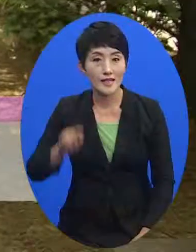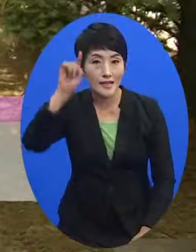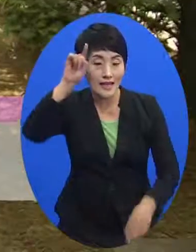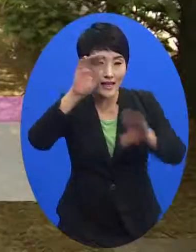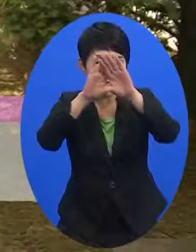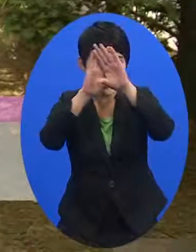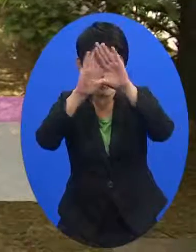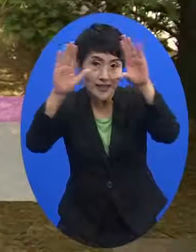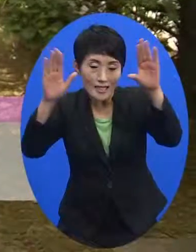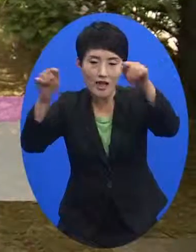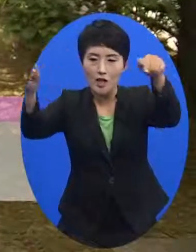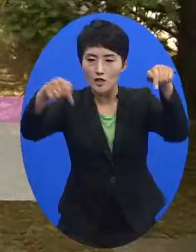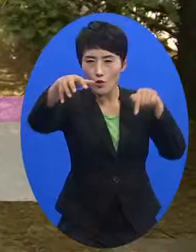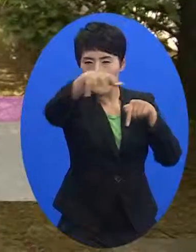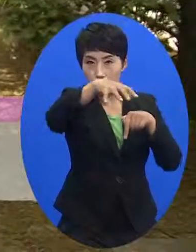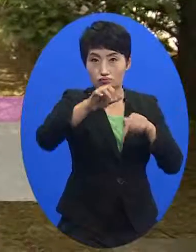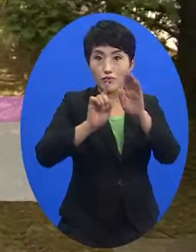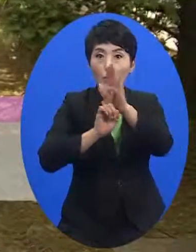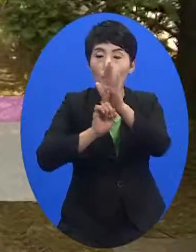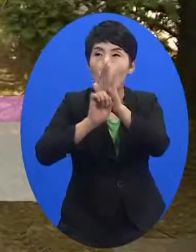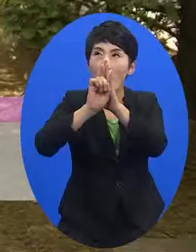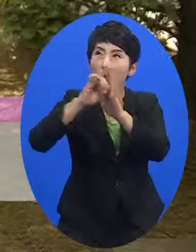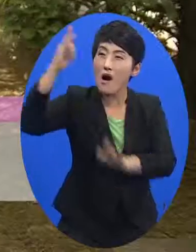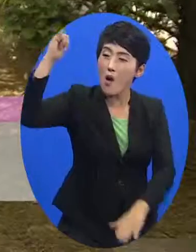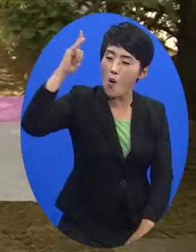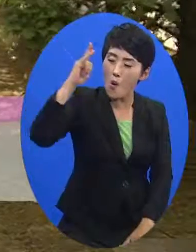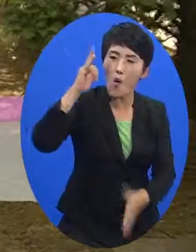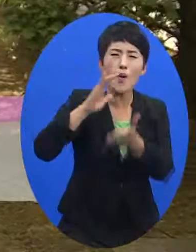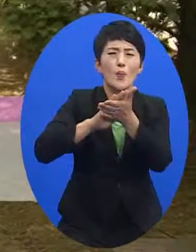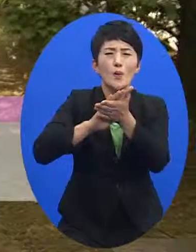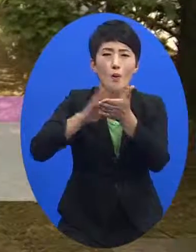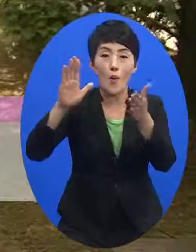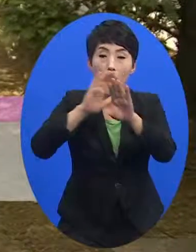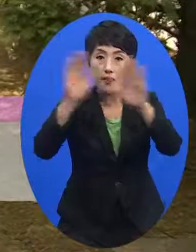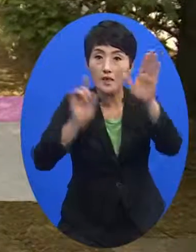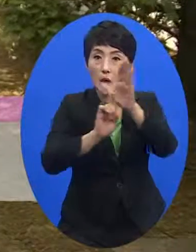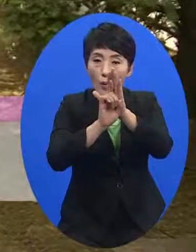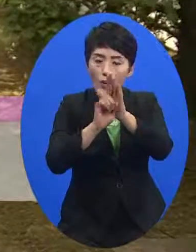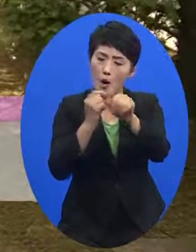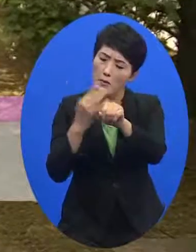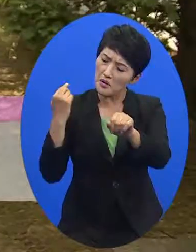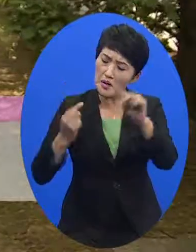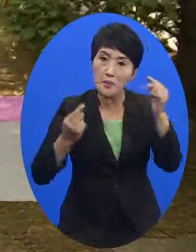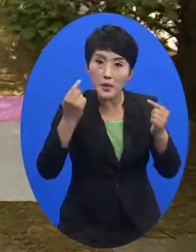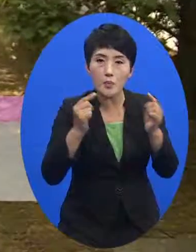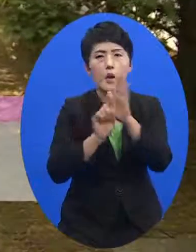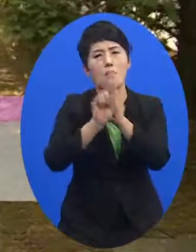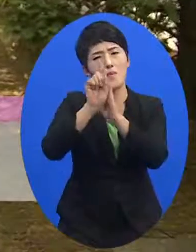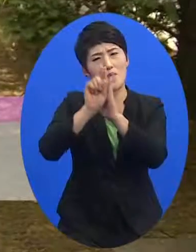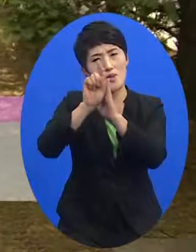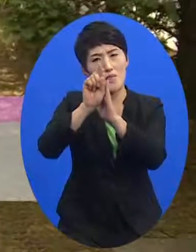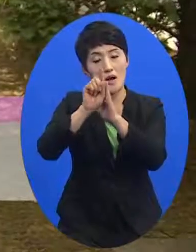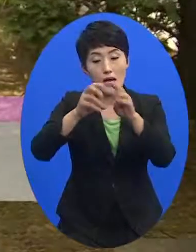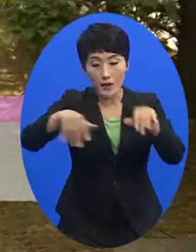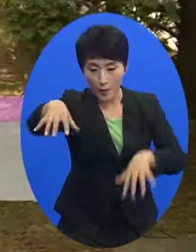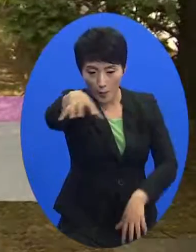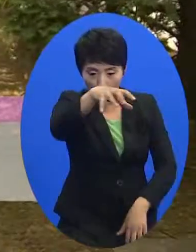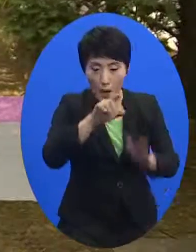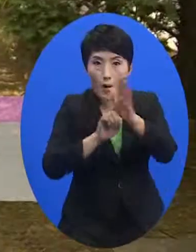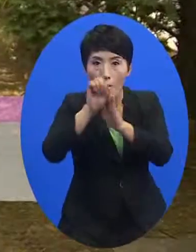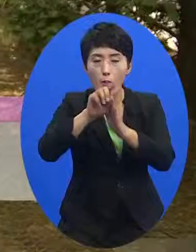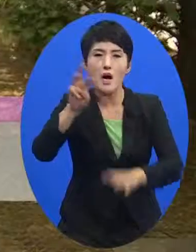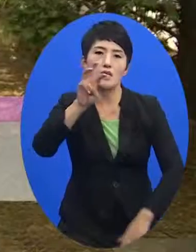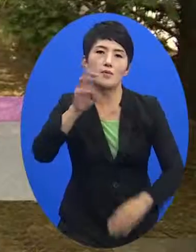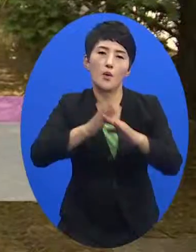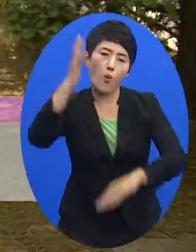내일 낮에는 전국이 대체로 맑은 가운데 일사로 기온이 올라 낮 기온이 평년보다 조금 높겠고 내륙을 중심으로는 30도